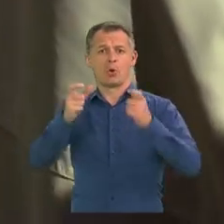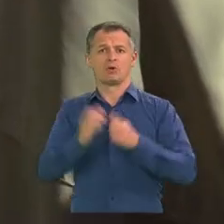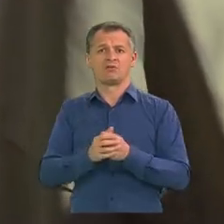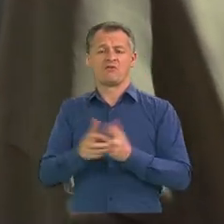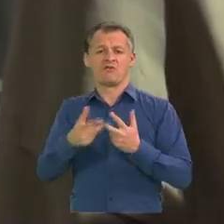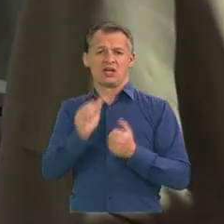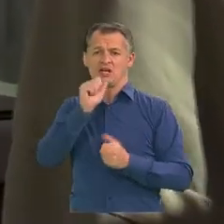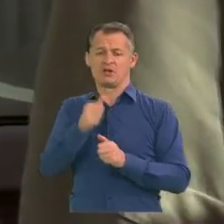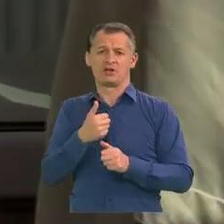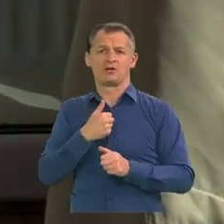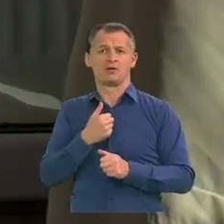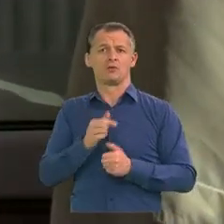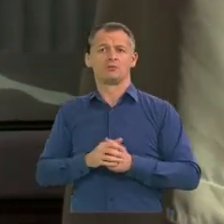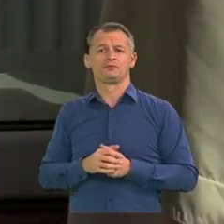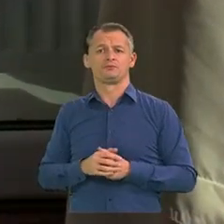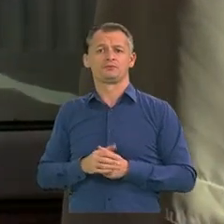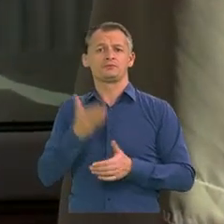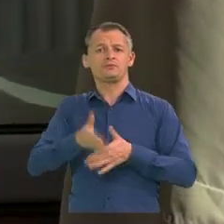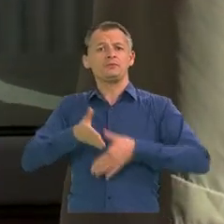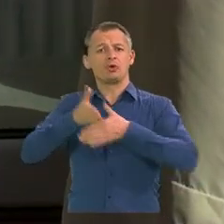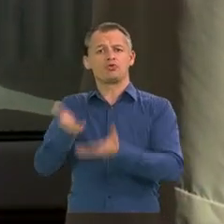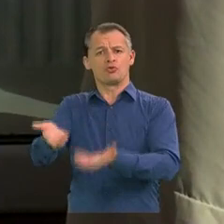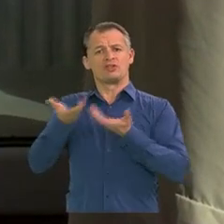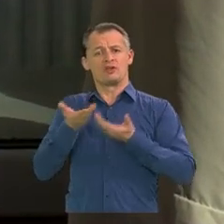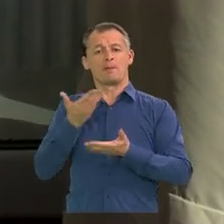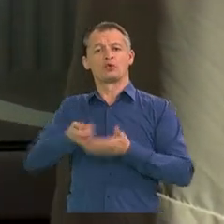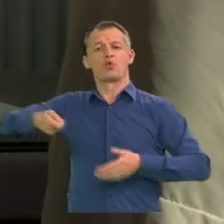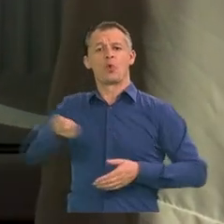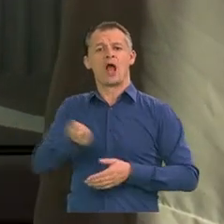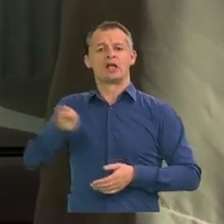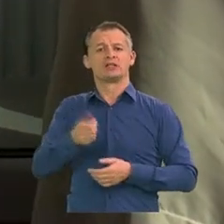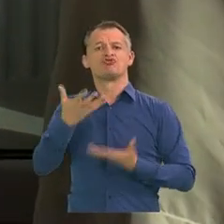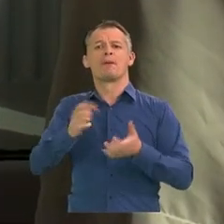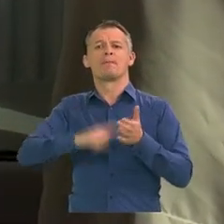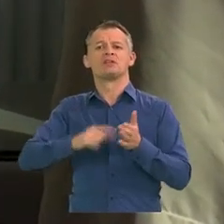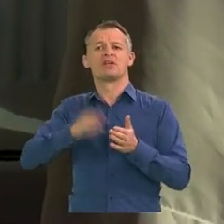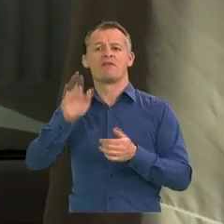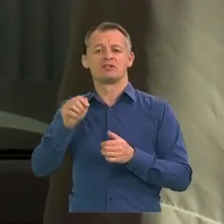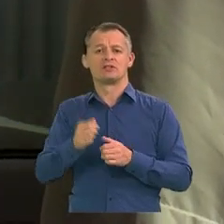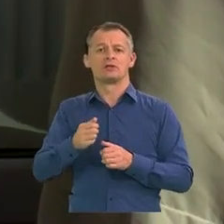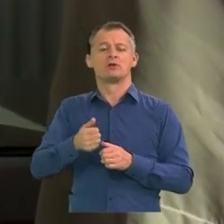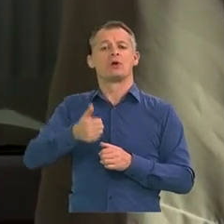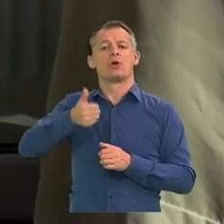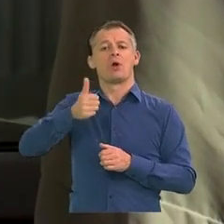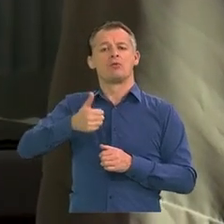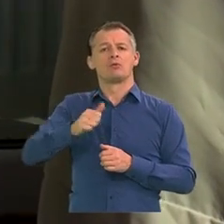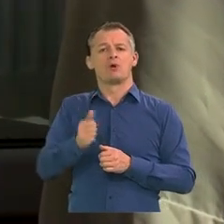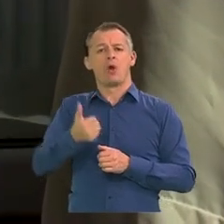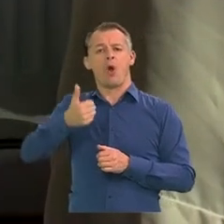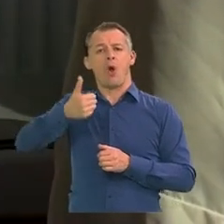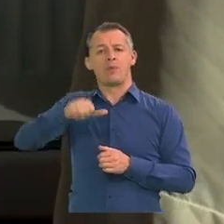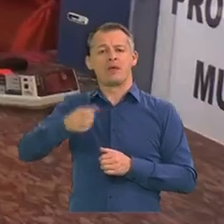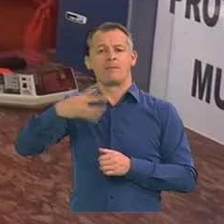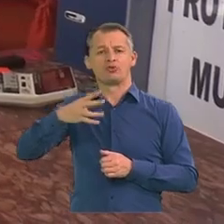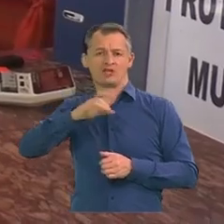Pentru ajutorul care se acordă la gaze. Ce pensie aveți, doamnă? 14.78, 32 de ani